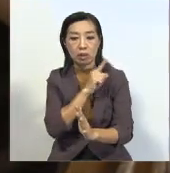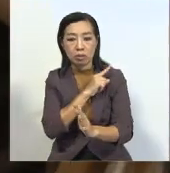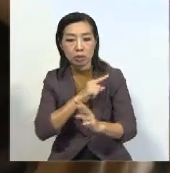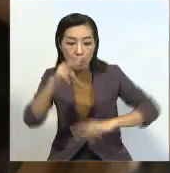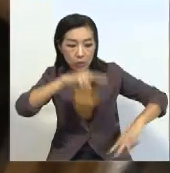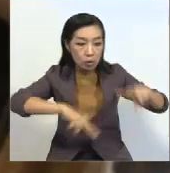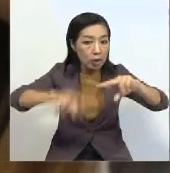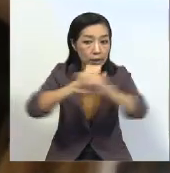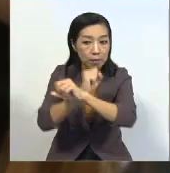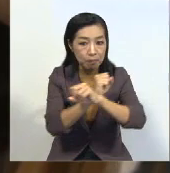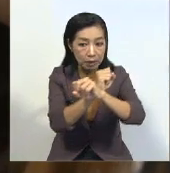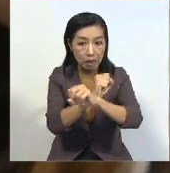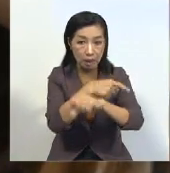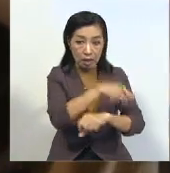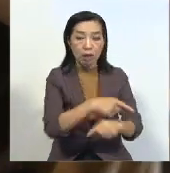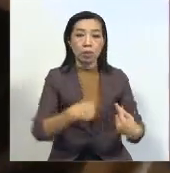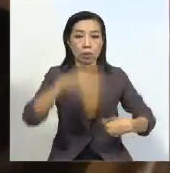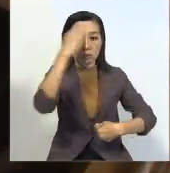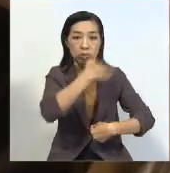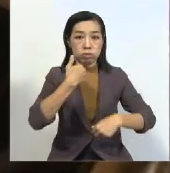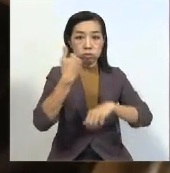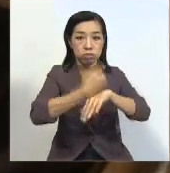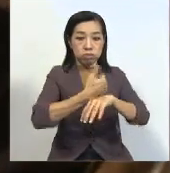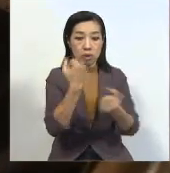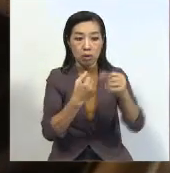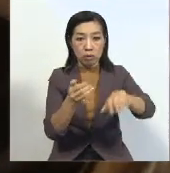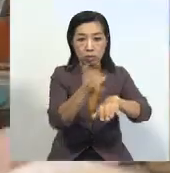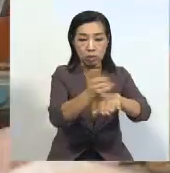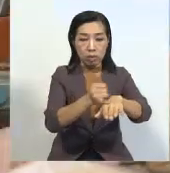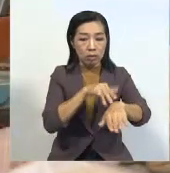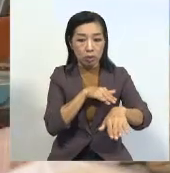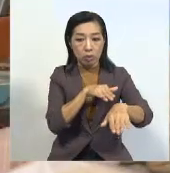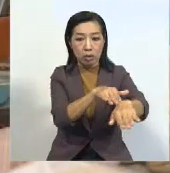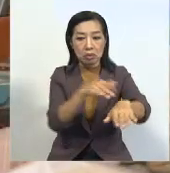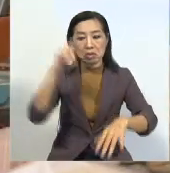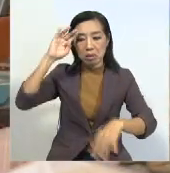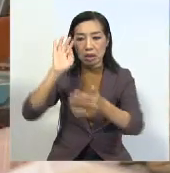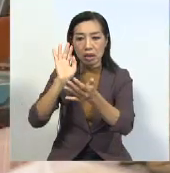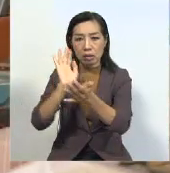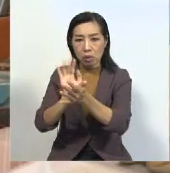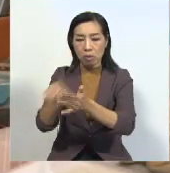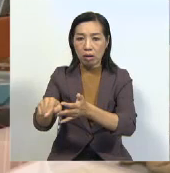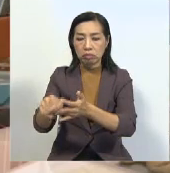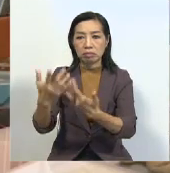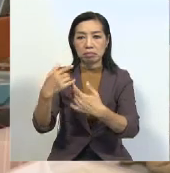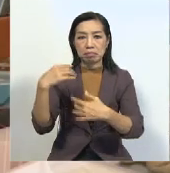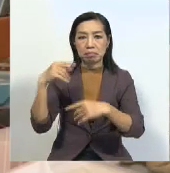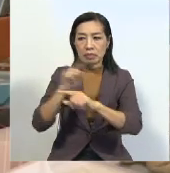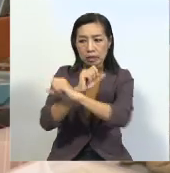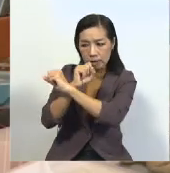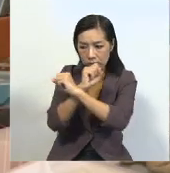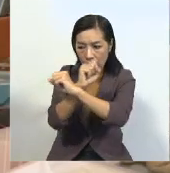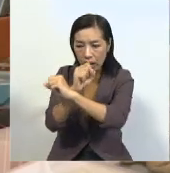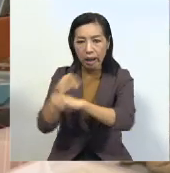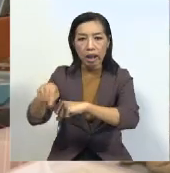และในขบวนจะมีการดูแลรักษาความปลอดภัยโดยใช้กำลังของกองบังคับการควบคุมฝูงชนและอารักขาและตำรวจสัน